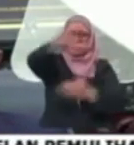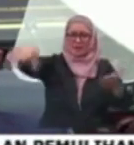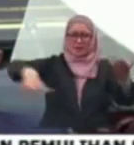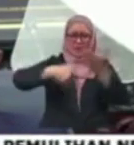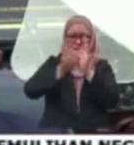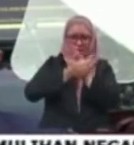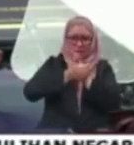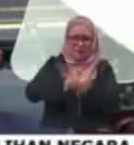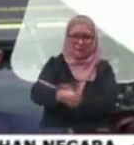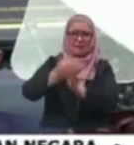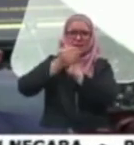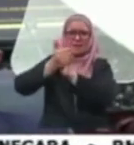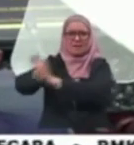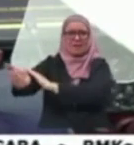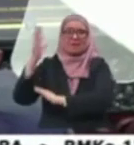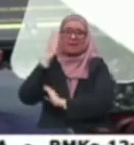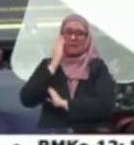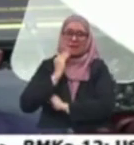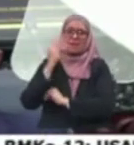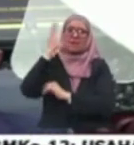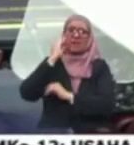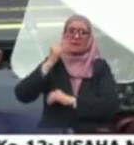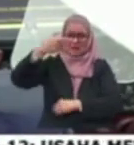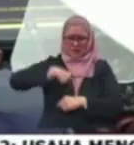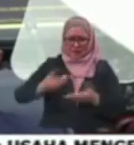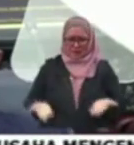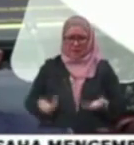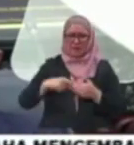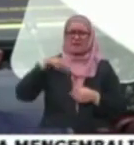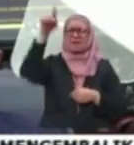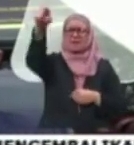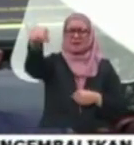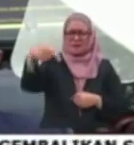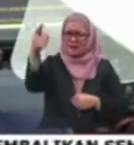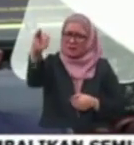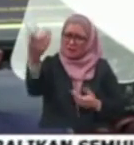kepakaran dan pengalaman yang ada di sebelah sini dan di sebelah sana